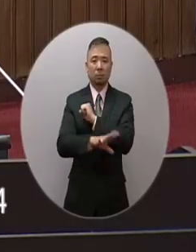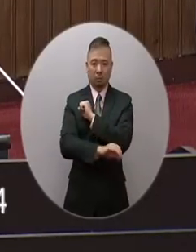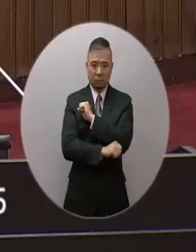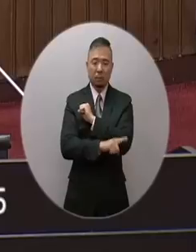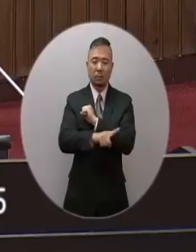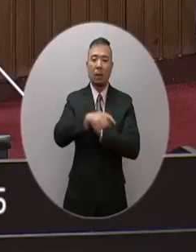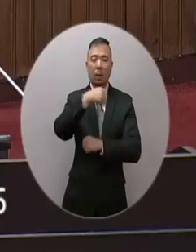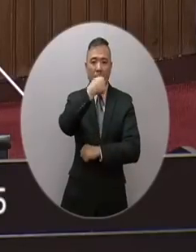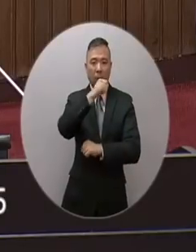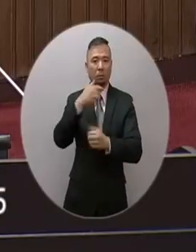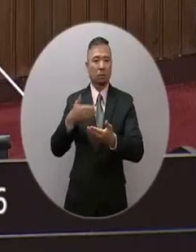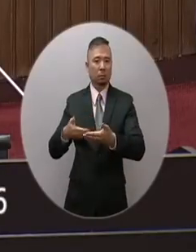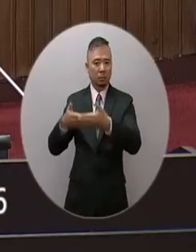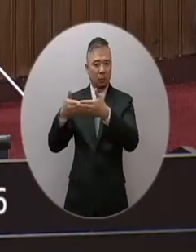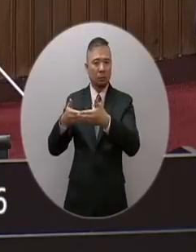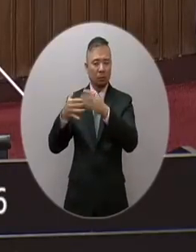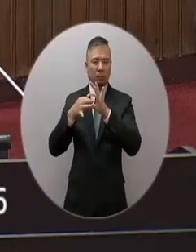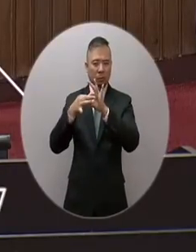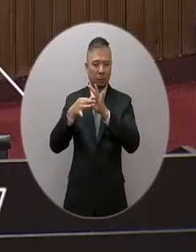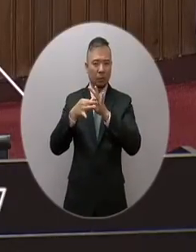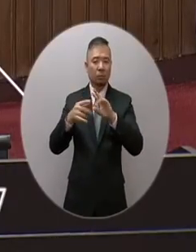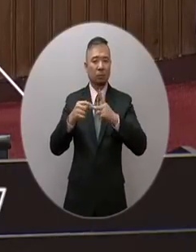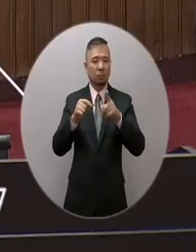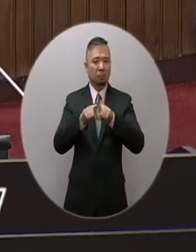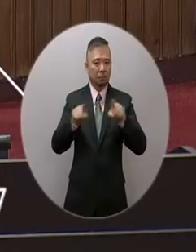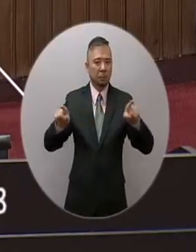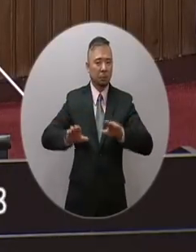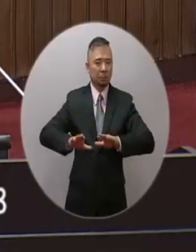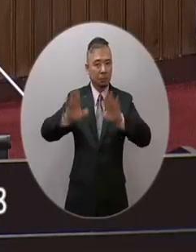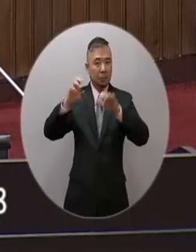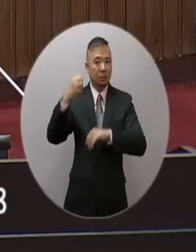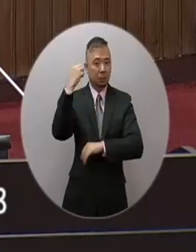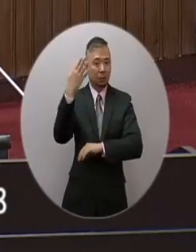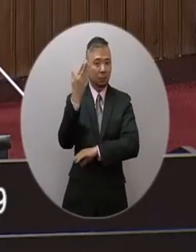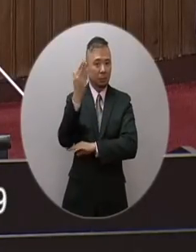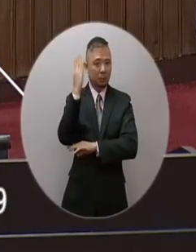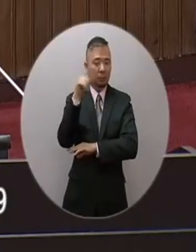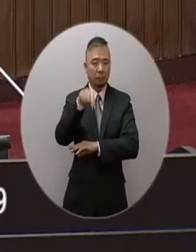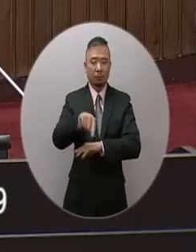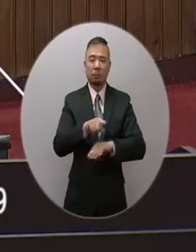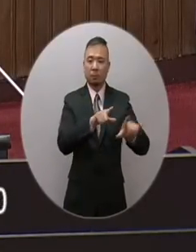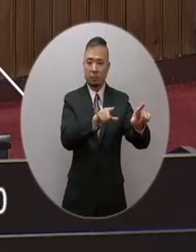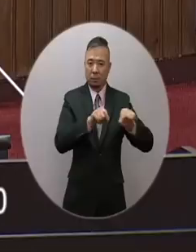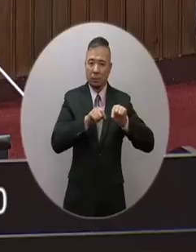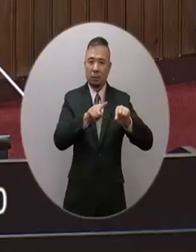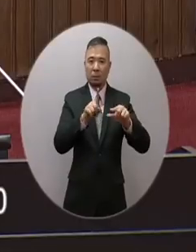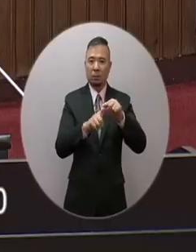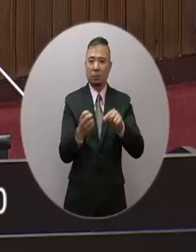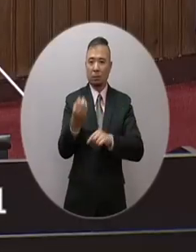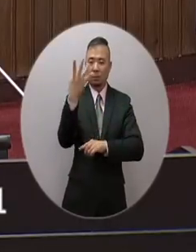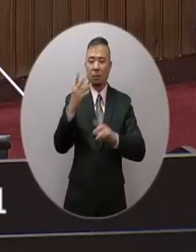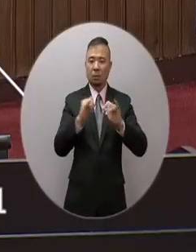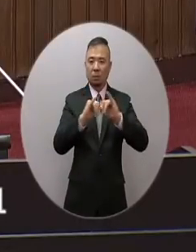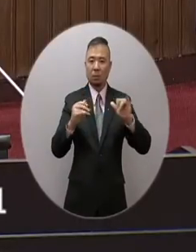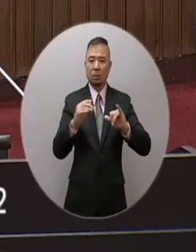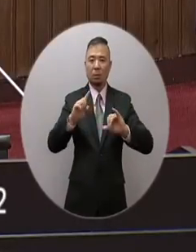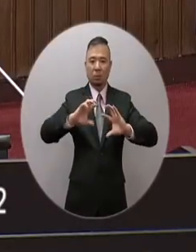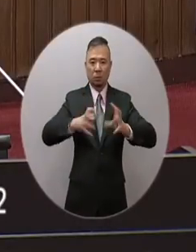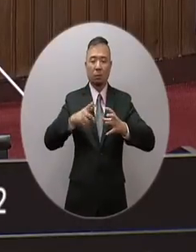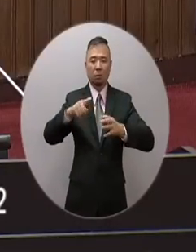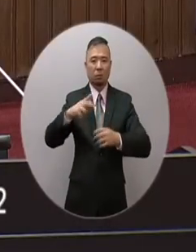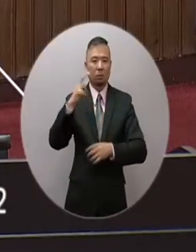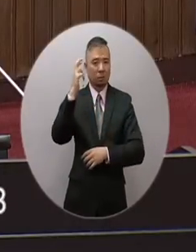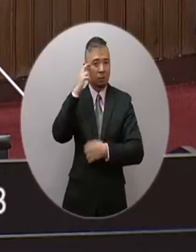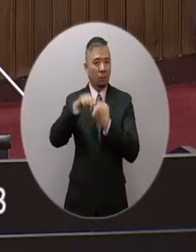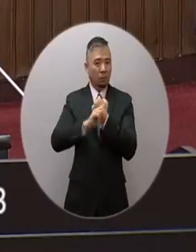系和平稳定发展。新政府会依据中华民国宪法 两岸人民关系条例及其他